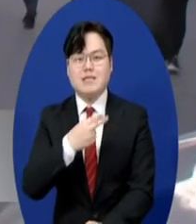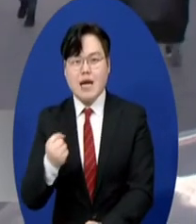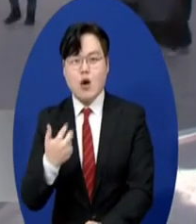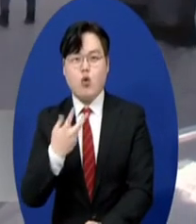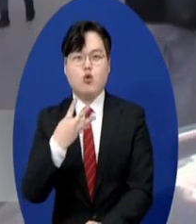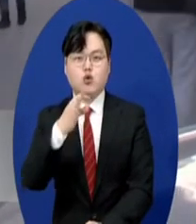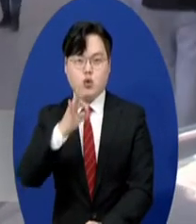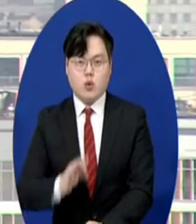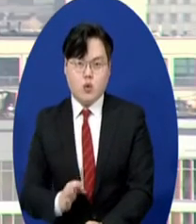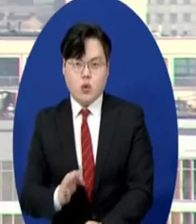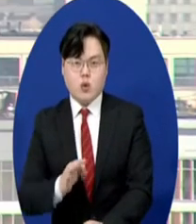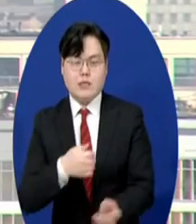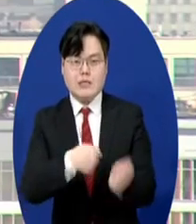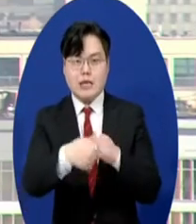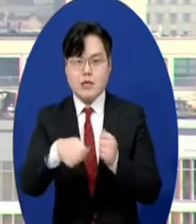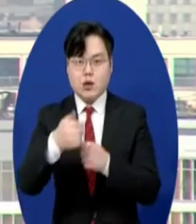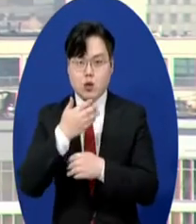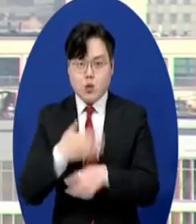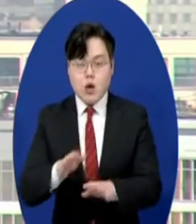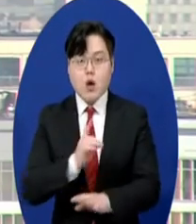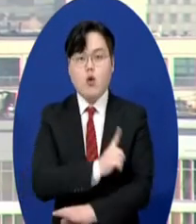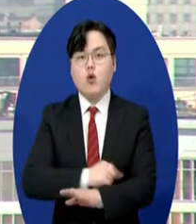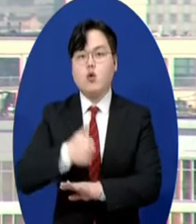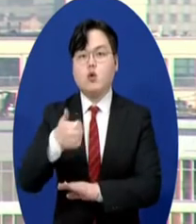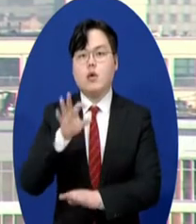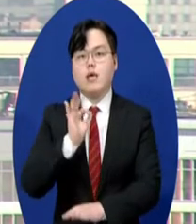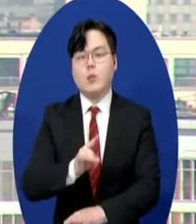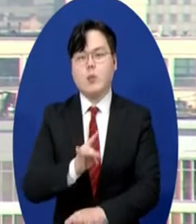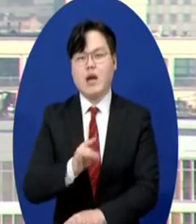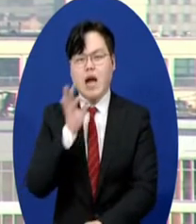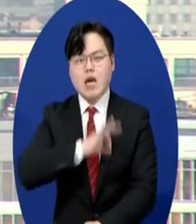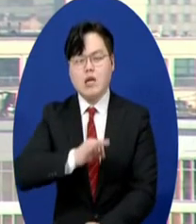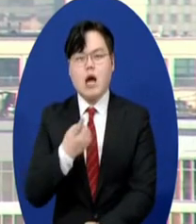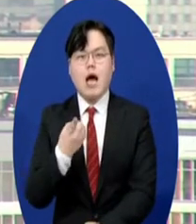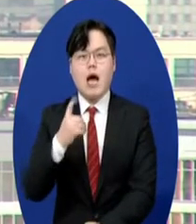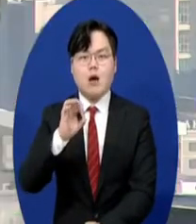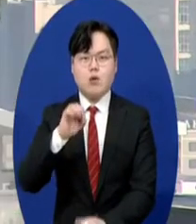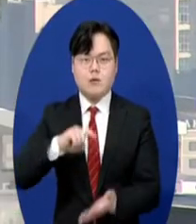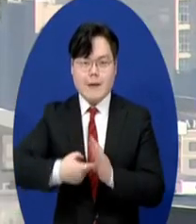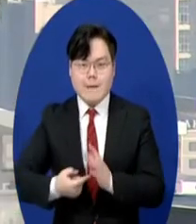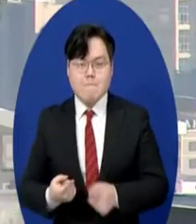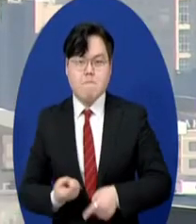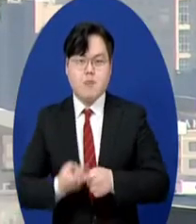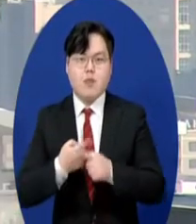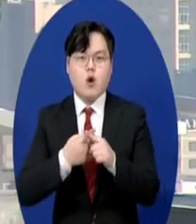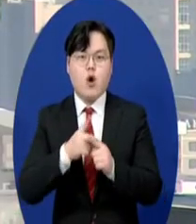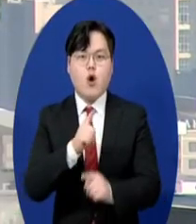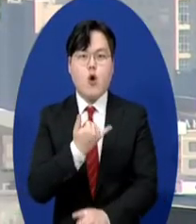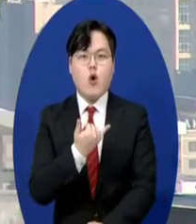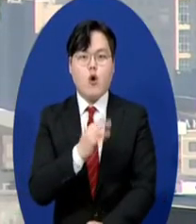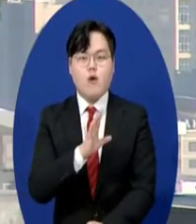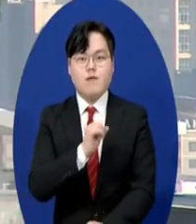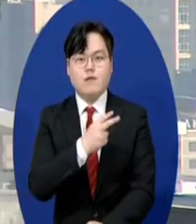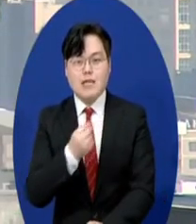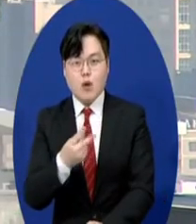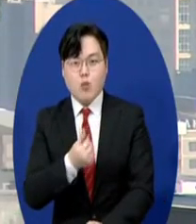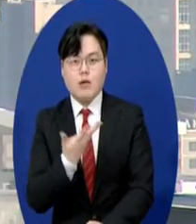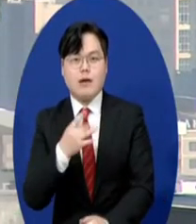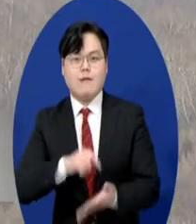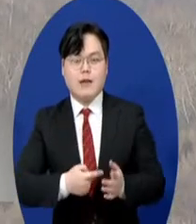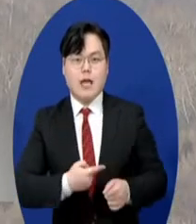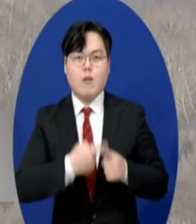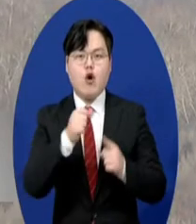34% олон нийтэд санал болгон арилжаалсан. Үр дүнд компани цэвэр ашигын үзүүлэлт 10 дахин өсч, хувьцааны үн 5 дахин нэмэгдэж,